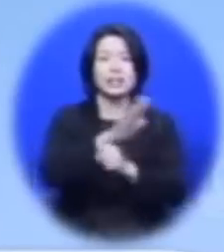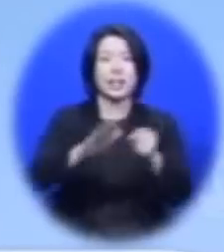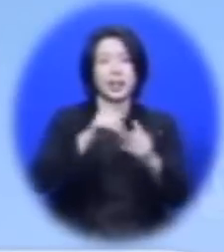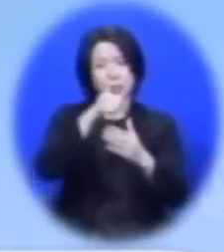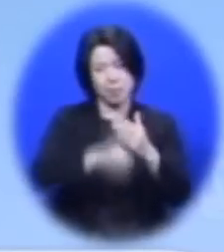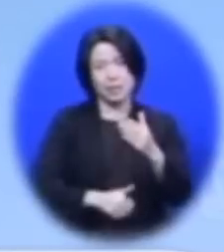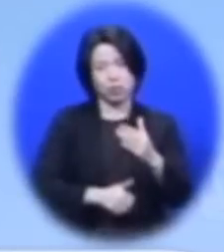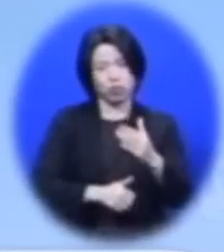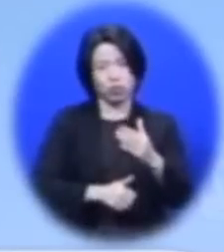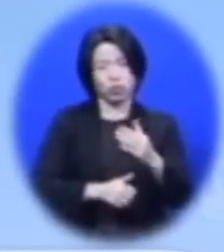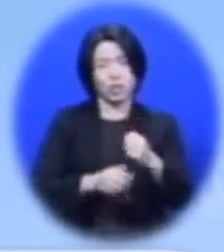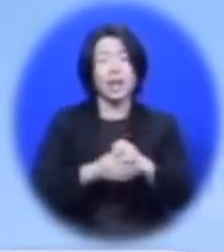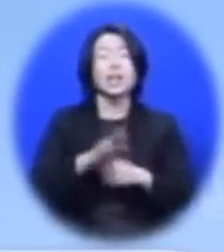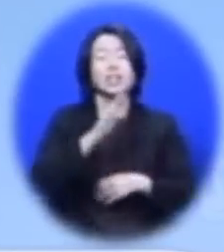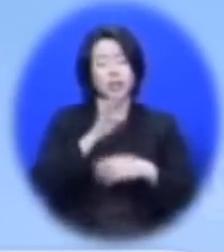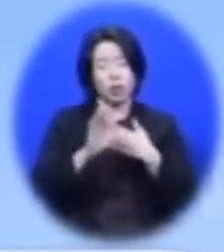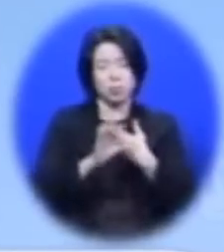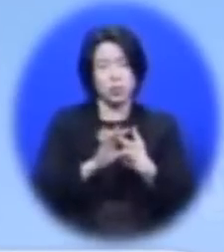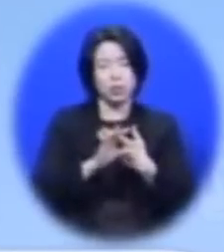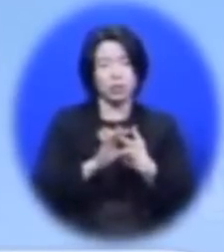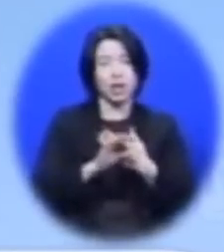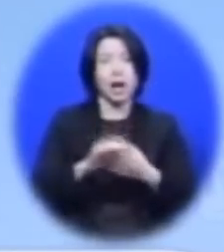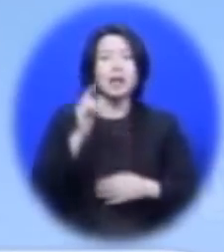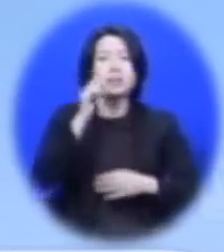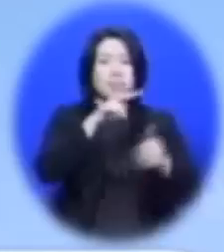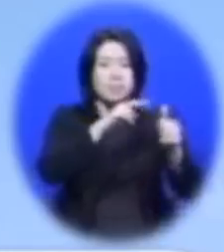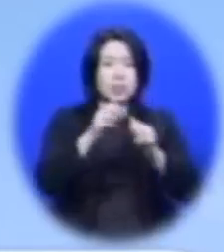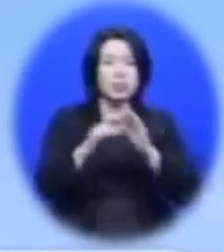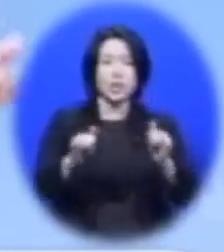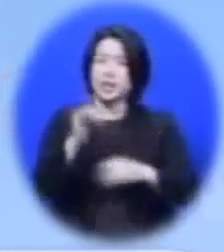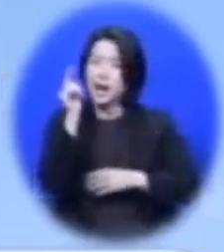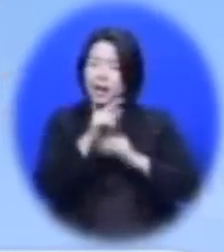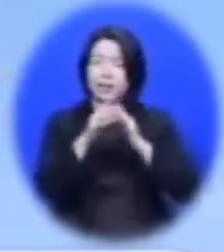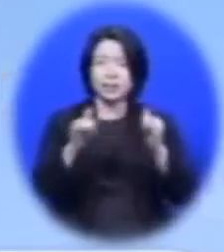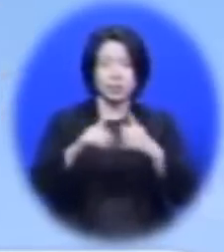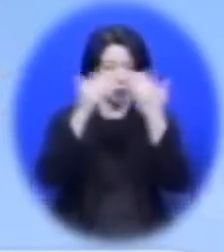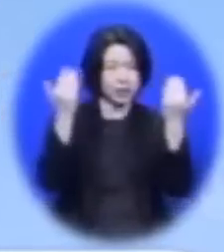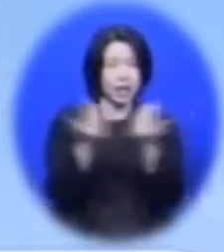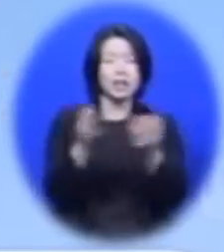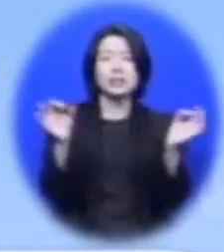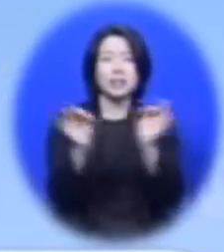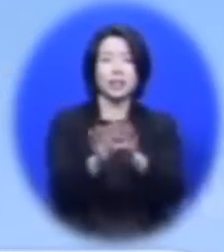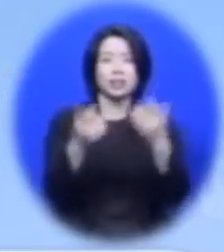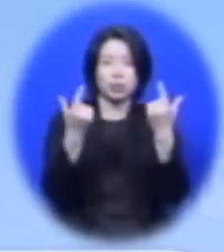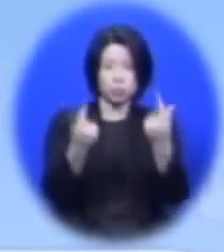빠져버렸어요. 그러면 미운 사람, 악한 사람이 그냥 다 없어진 거나 같아요.